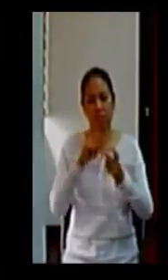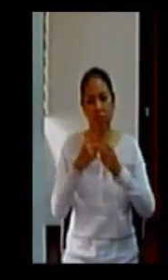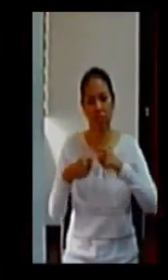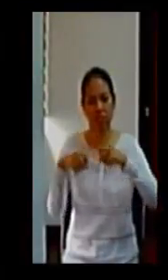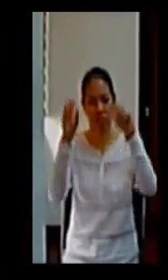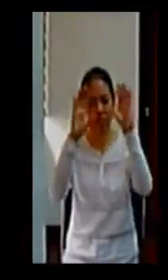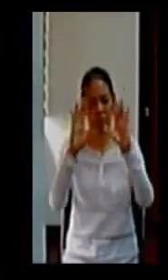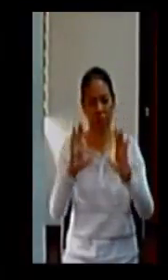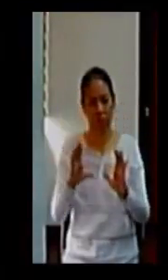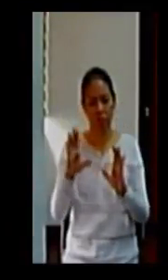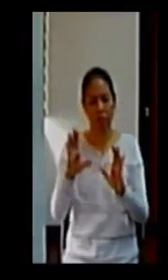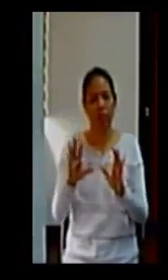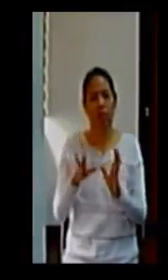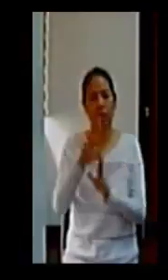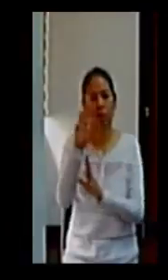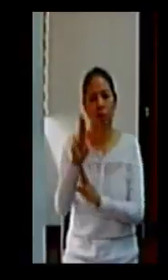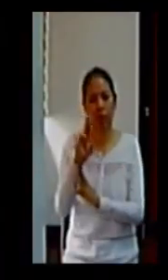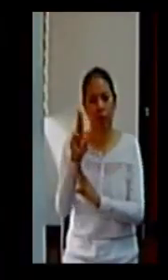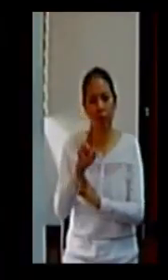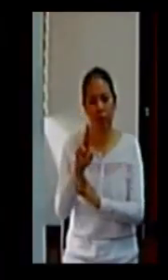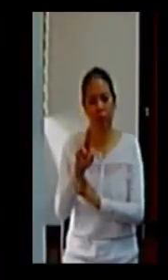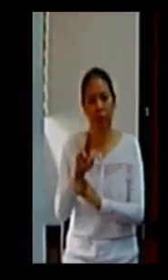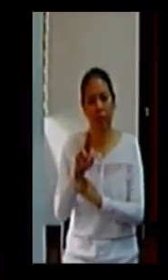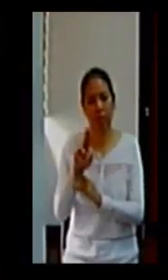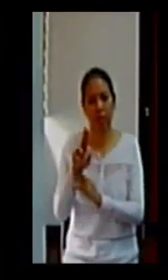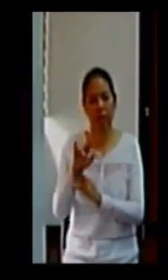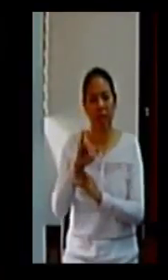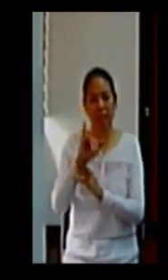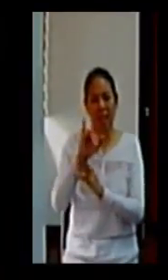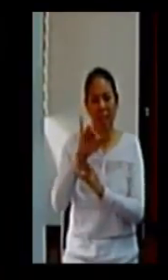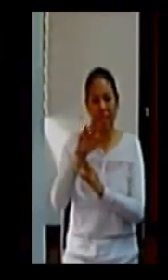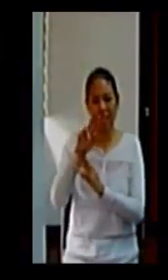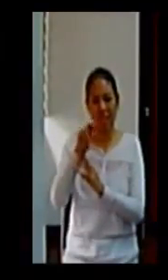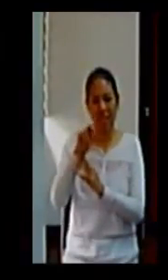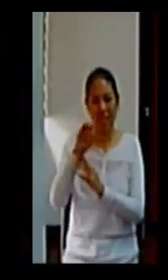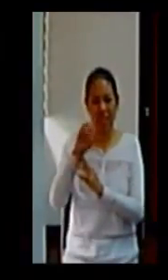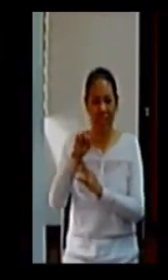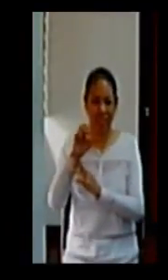insecticide, pesticide sa pagpatay ng mga damo.